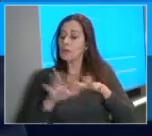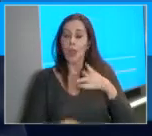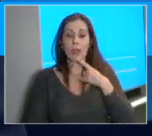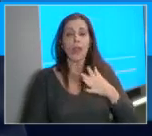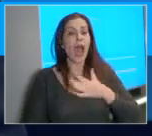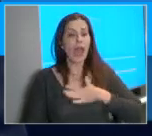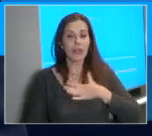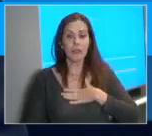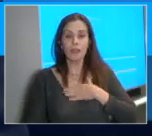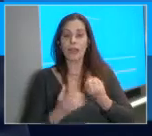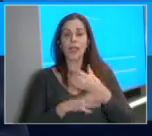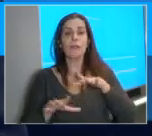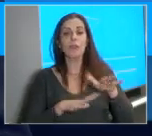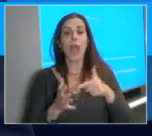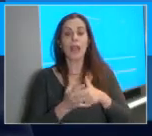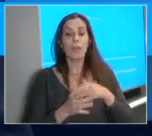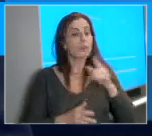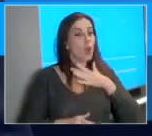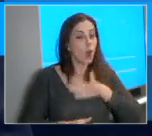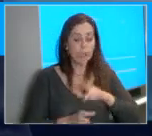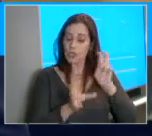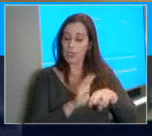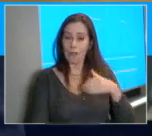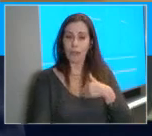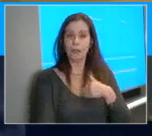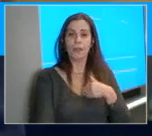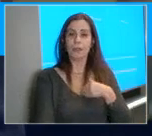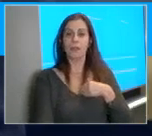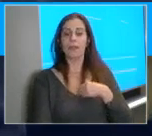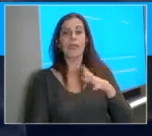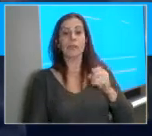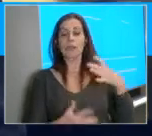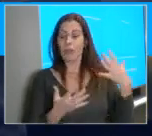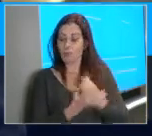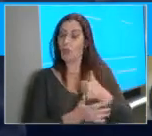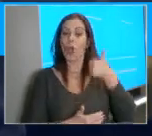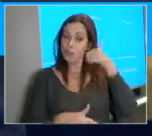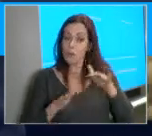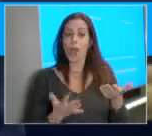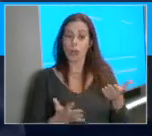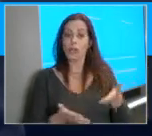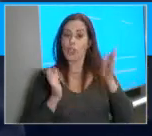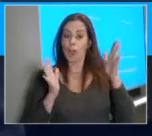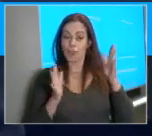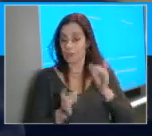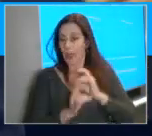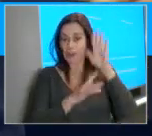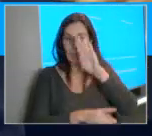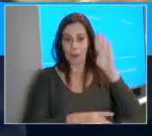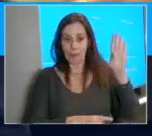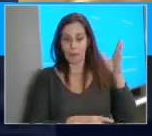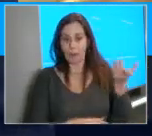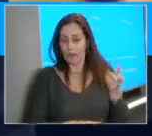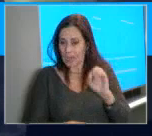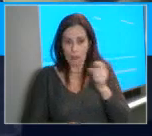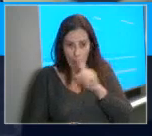להגיד, אני מקים ממשלה, מי שרוצה שיצטרף אליי אחר כך, אם זה היה עובר, הוא היה ראש ממשלה, היה סוף סוף מוציא את ראש הממשלה המושחת